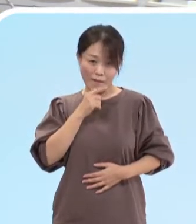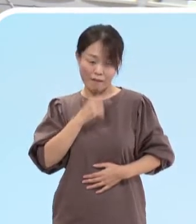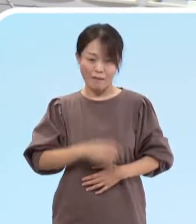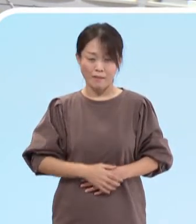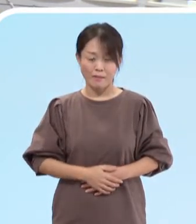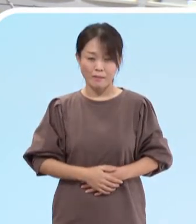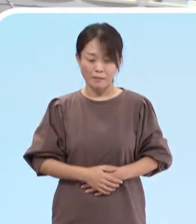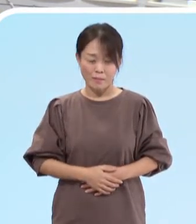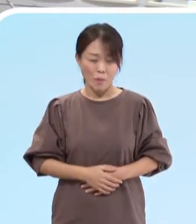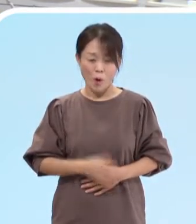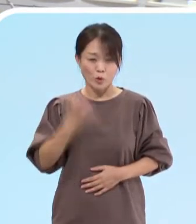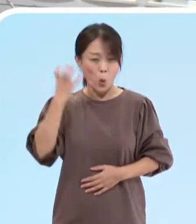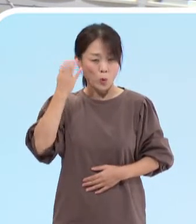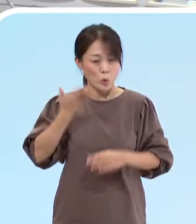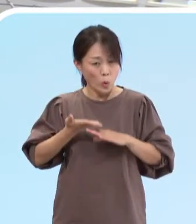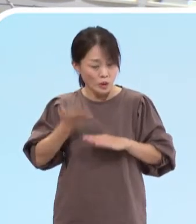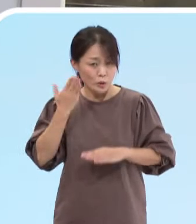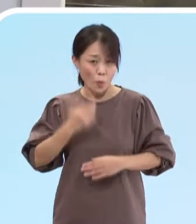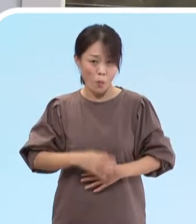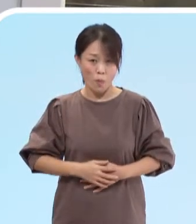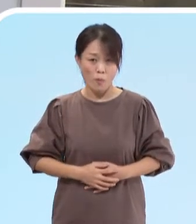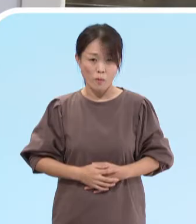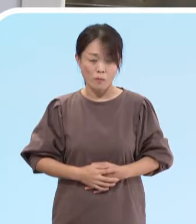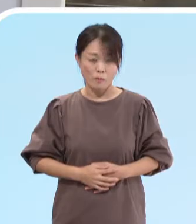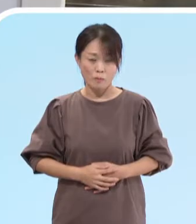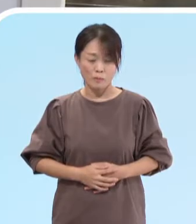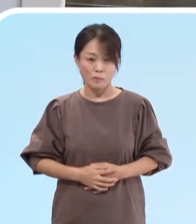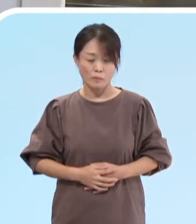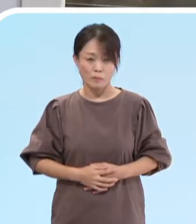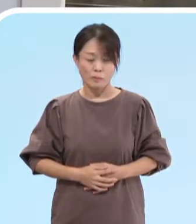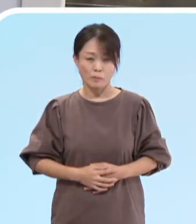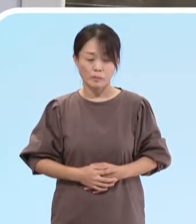多いんですか？想像以上です。